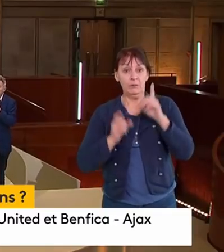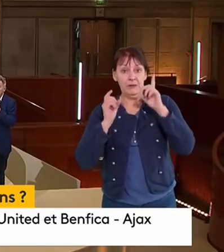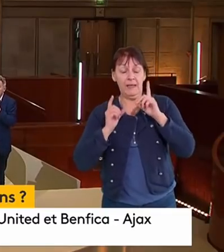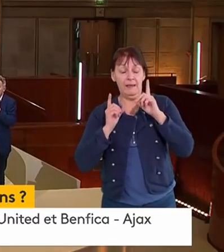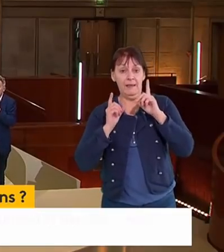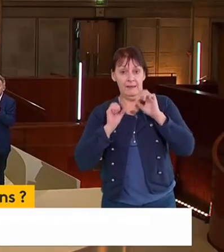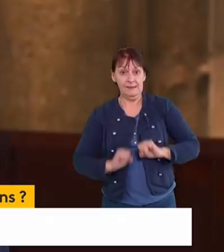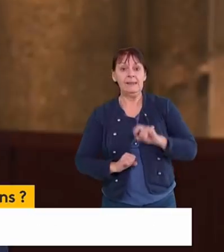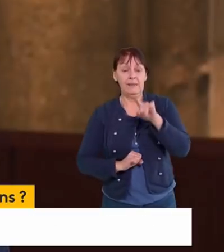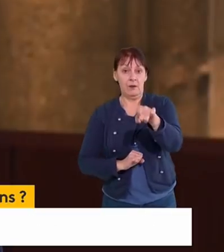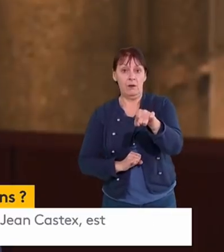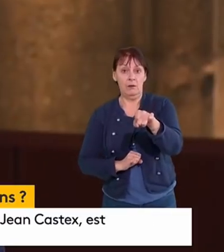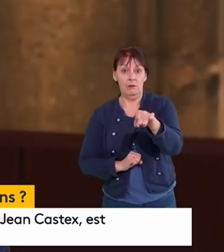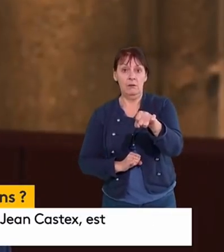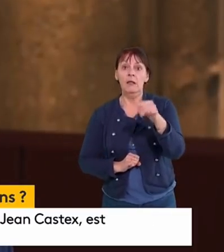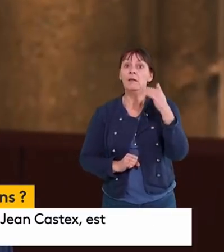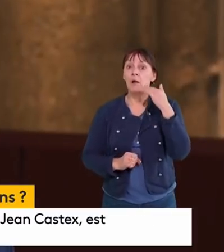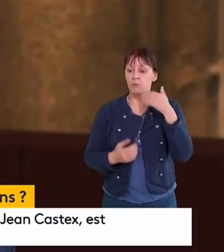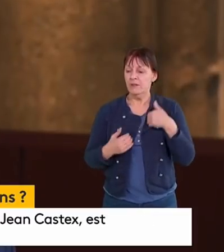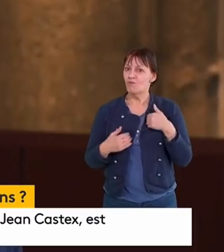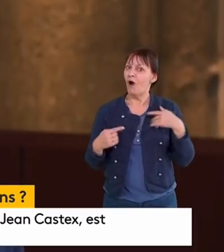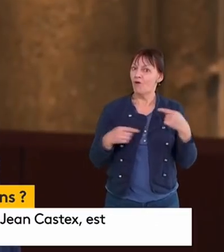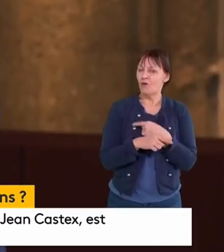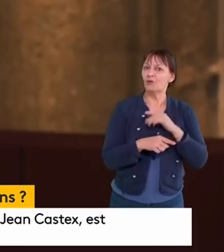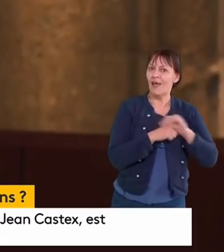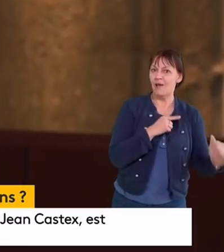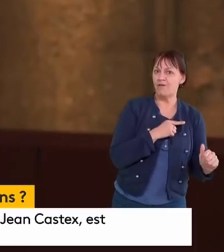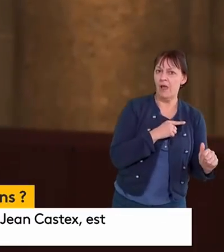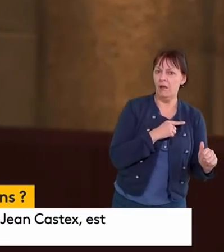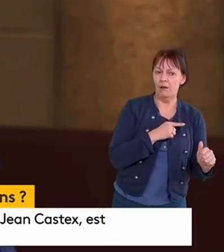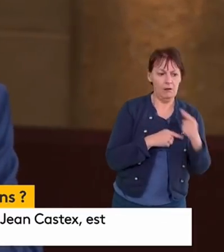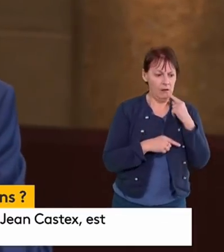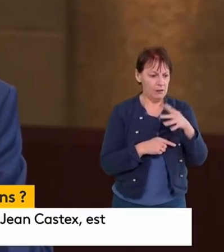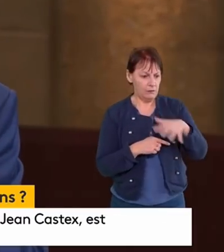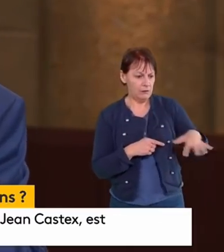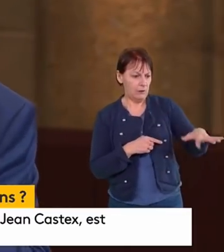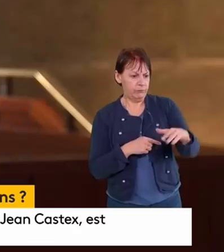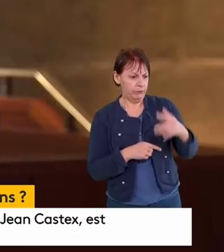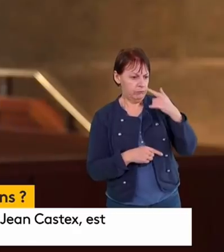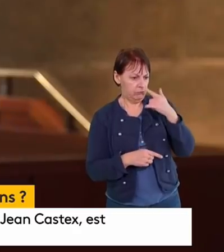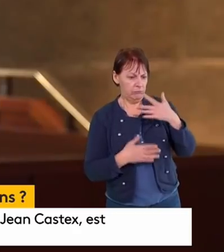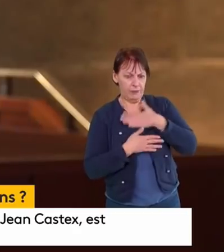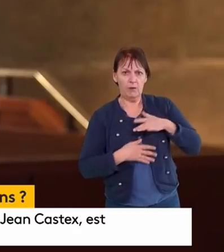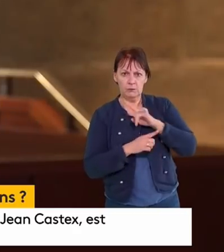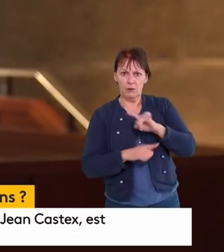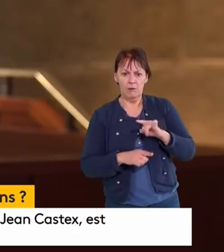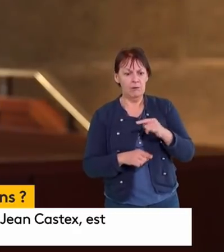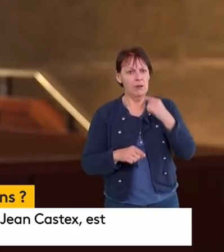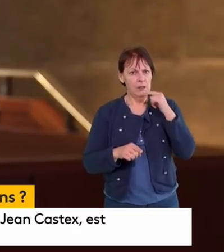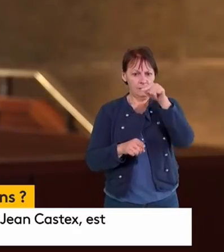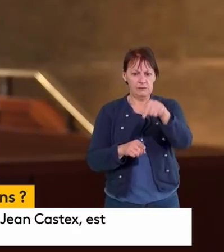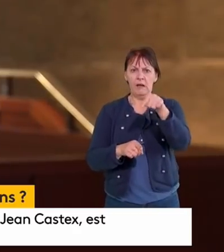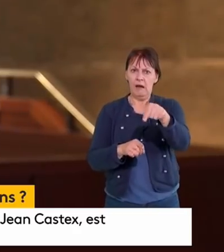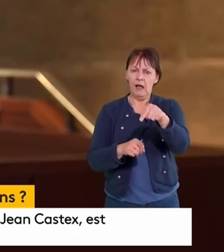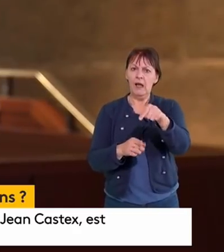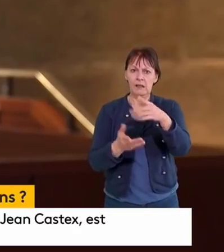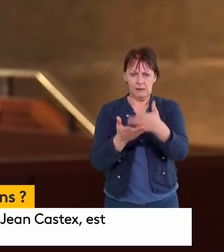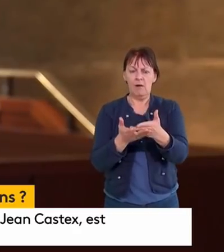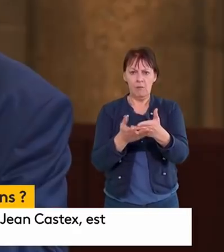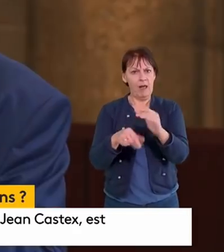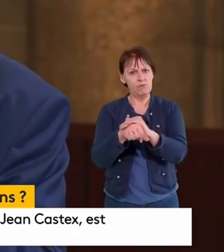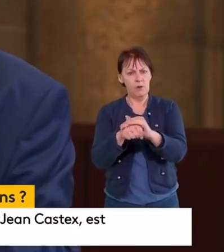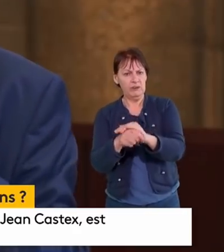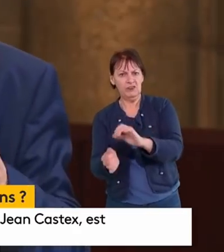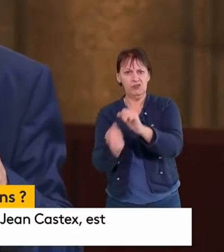et les gens qui m'ont élu sont mécontents, et donc ils vont élire une autre majorité. Et donc c'est, oui, mais c'est rendre la parole au peuple. Mais si j'ai bien fait les